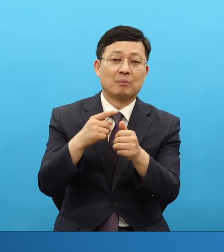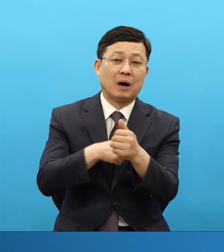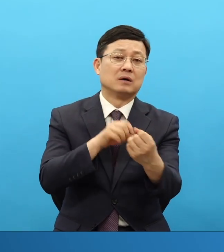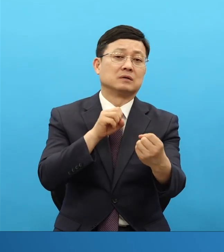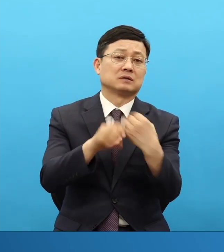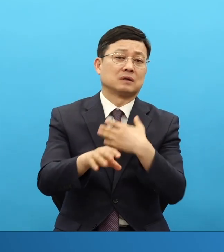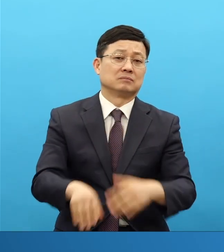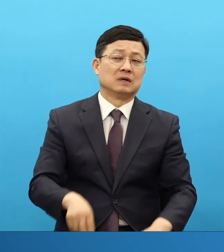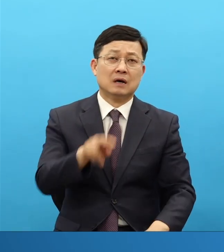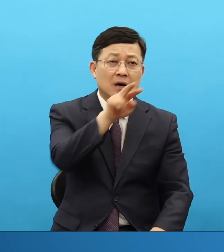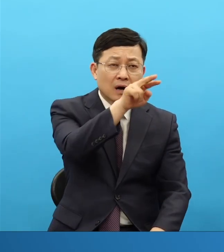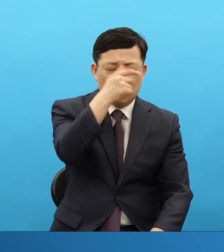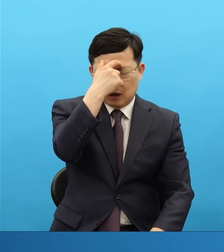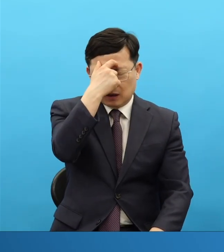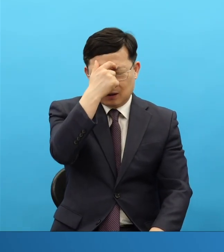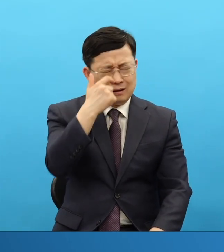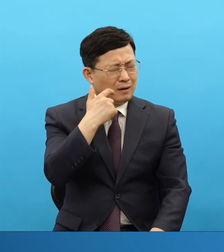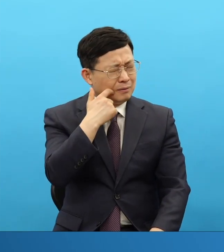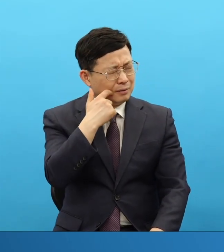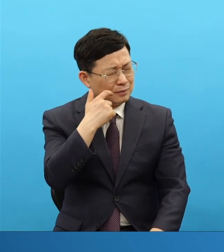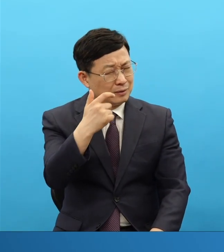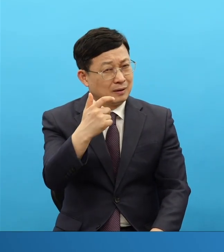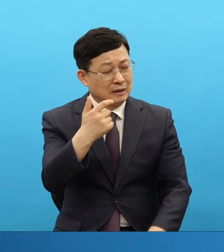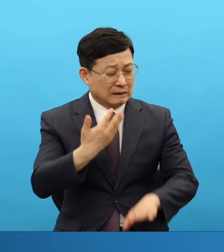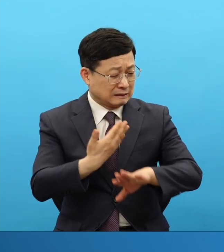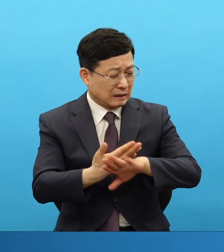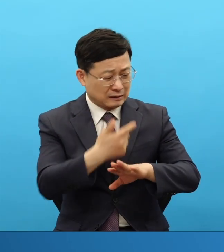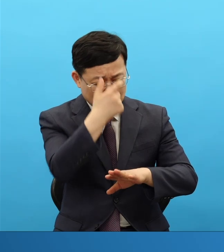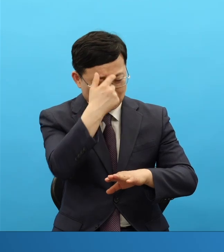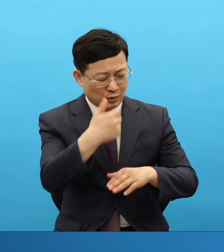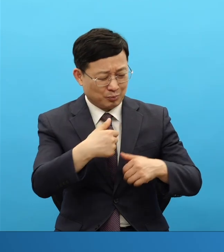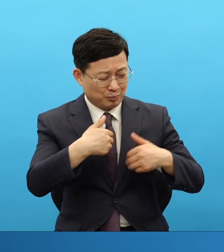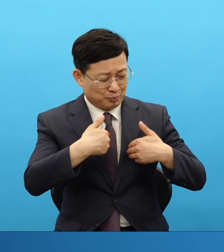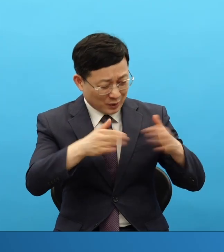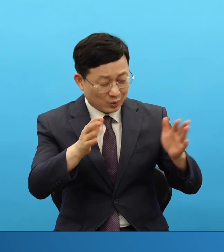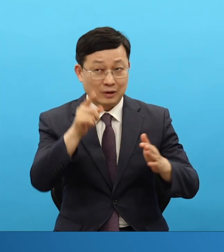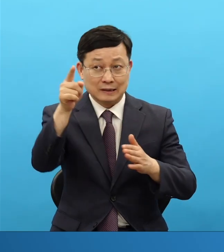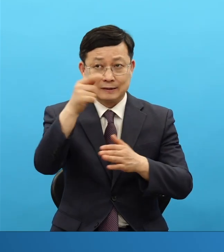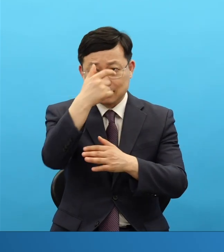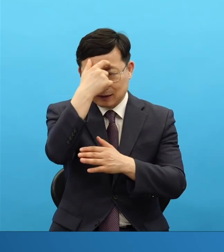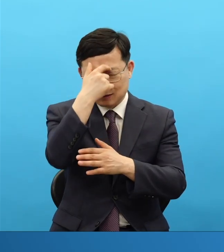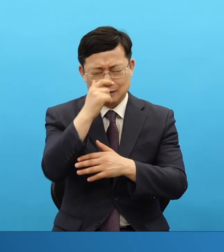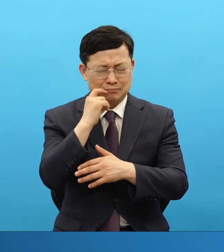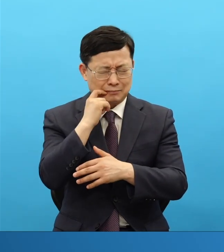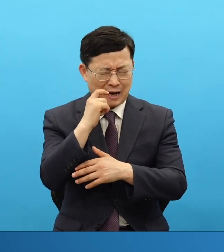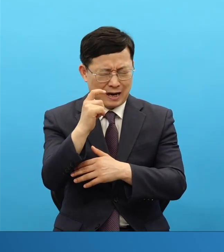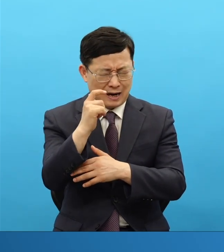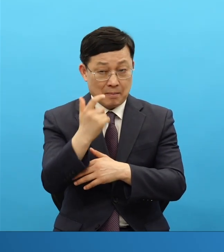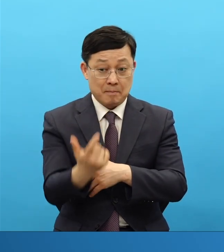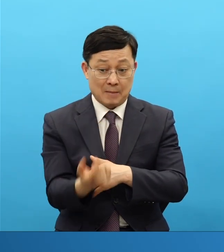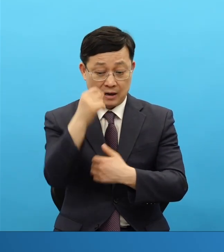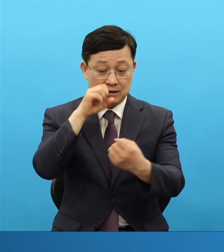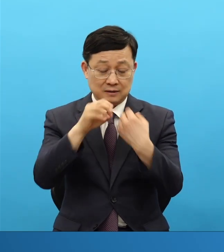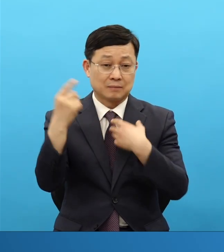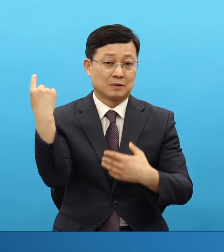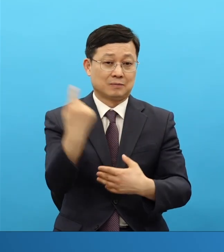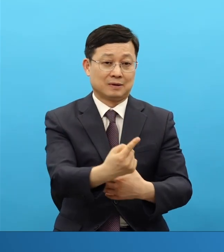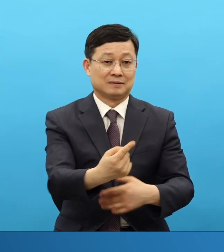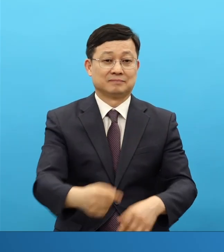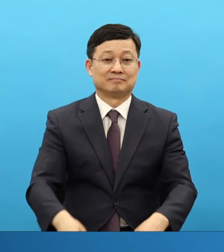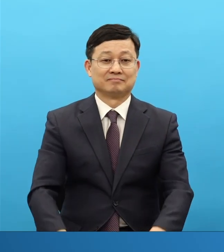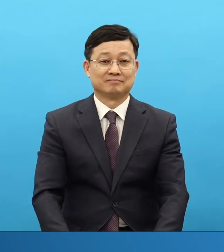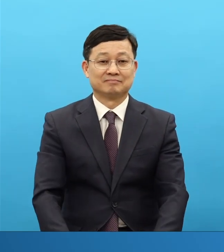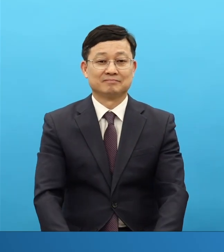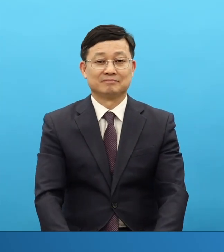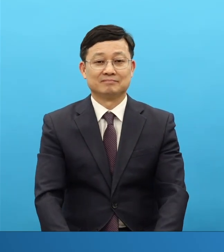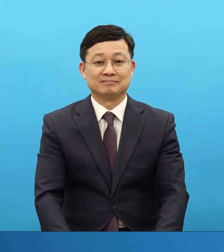이 기도만 하고 있었는데 가능하면 딴 기도 안 하는 게 좋아요. 이 기도만 하고 있으면 빨리 옵니다. All you were doing was praying this prayer. If possible, don't pray anything else. You just